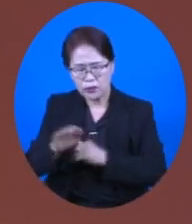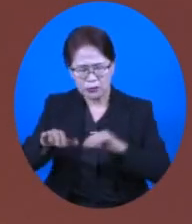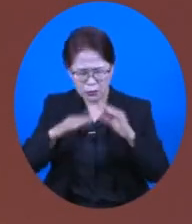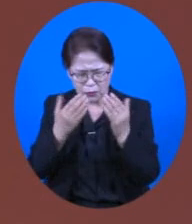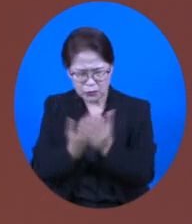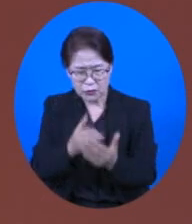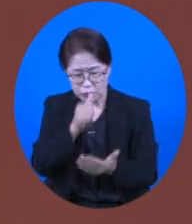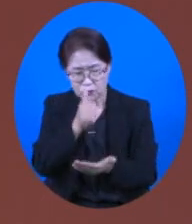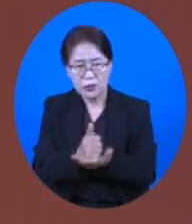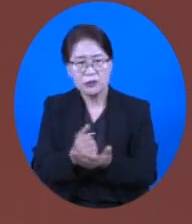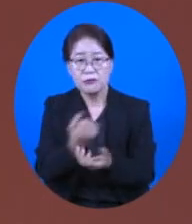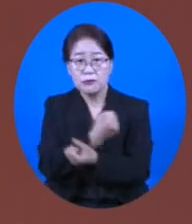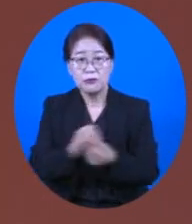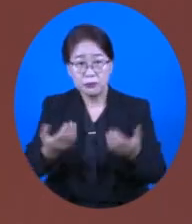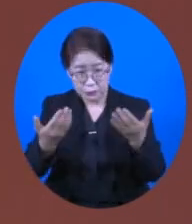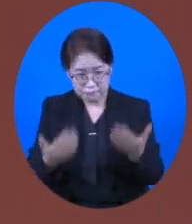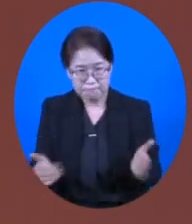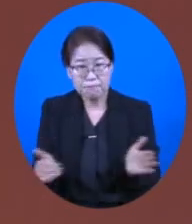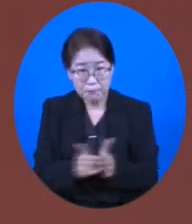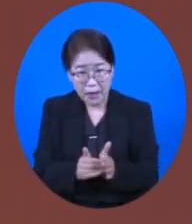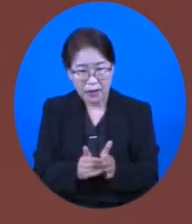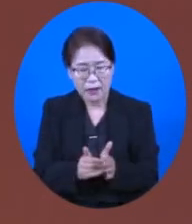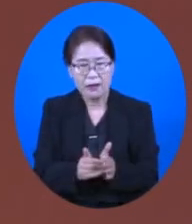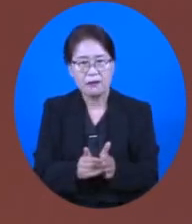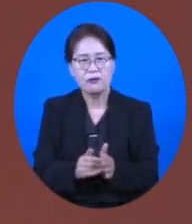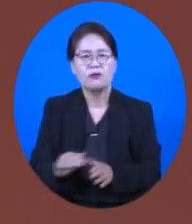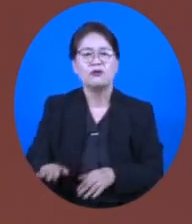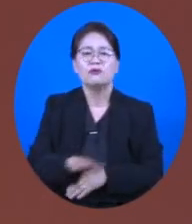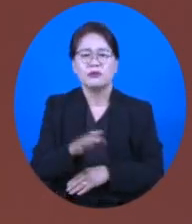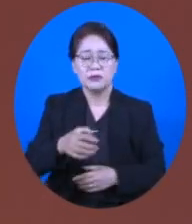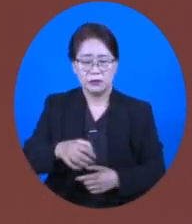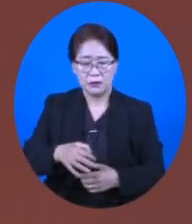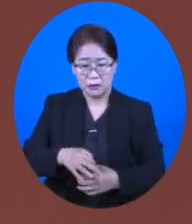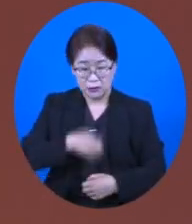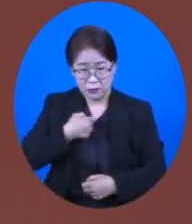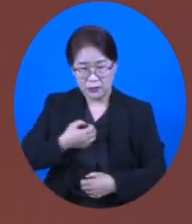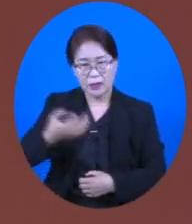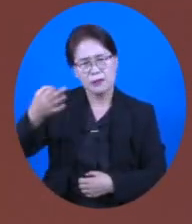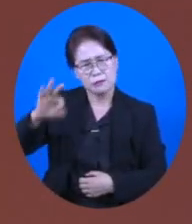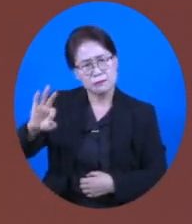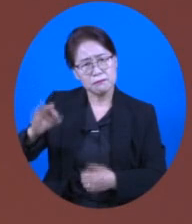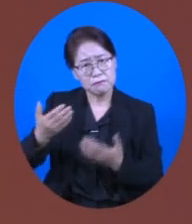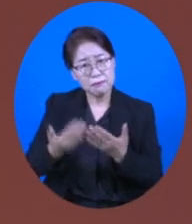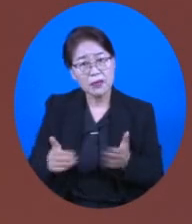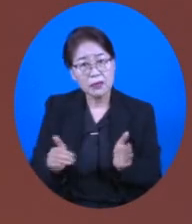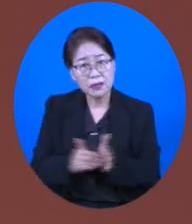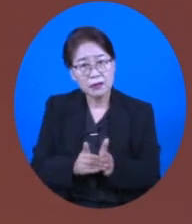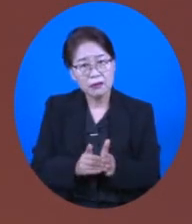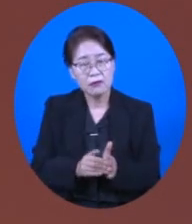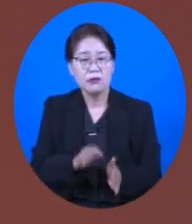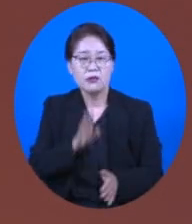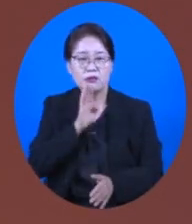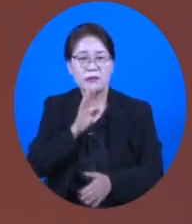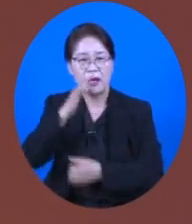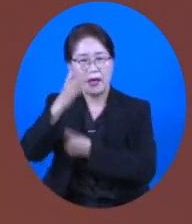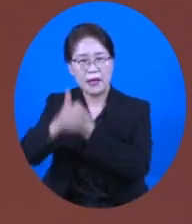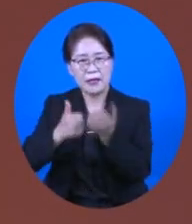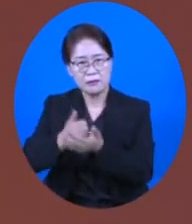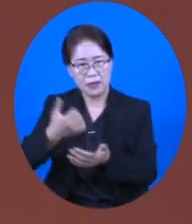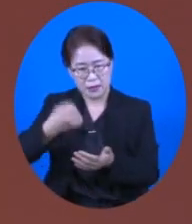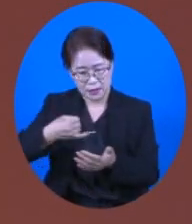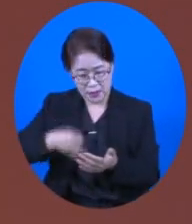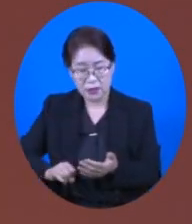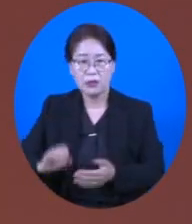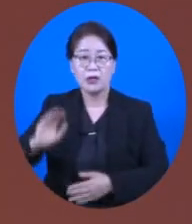죄를 용서받았습니다. 그리고 우리는 의롭다 하심을 받았어요. 그리고 실제로 우리가 하나님의 자녀가